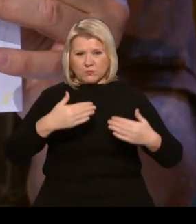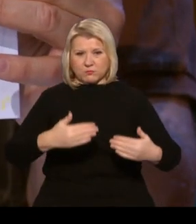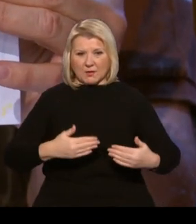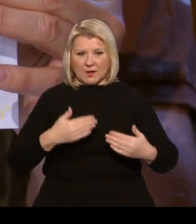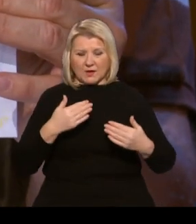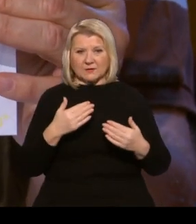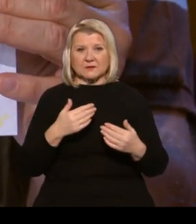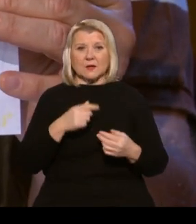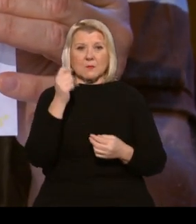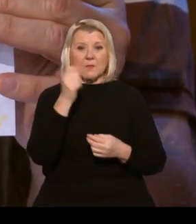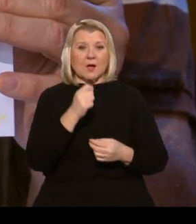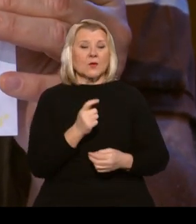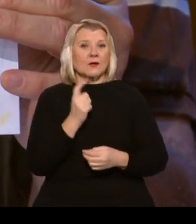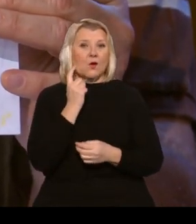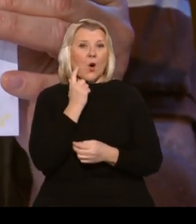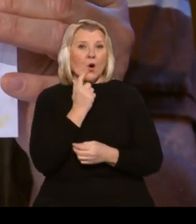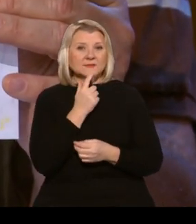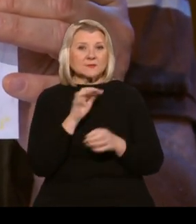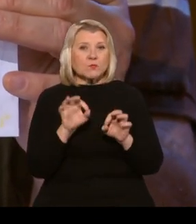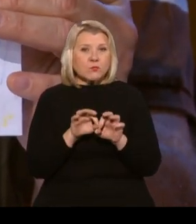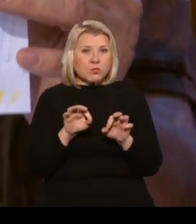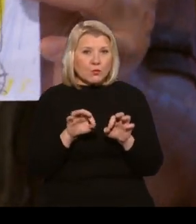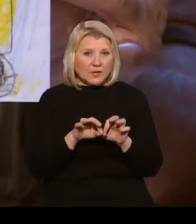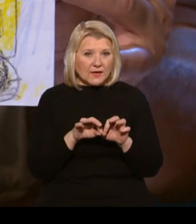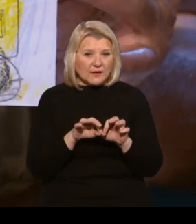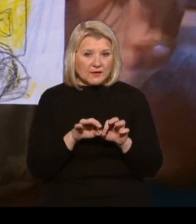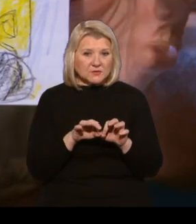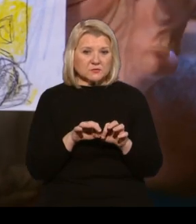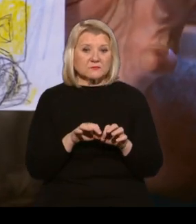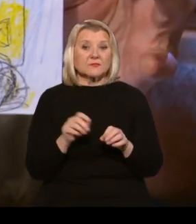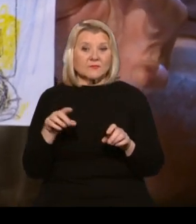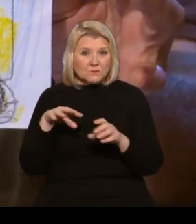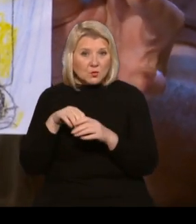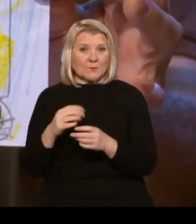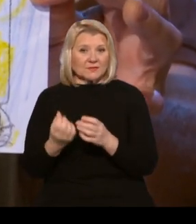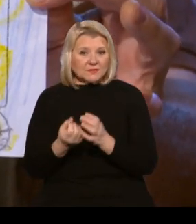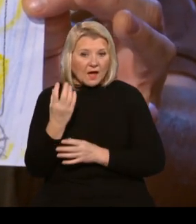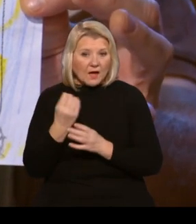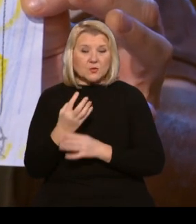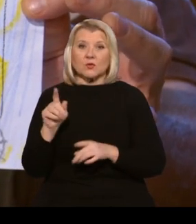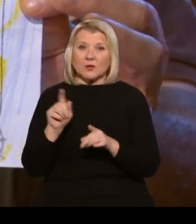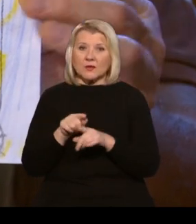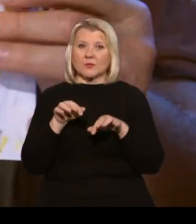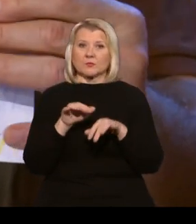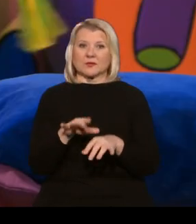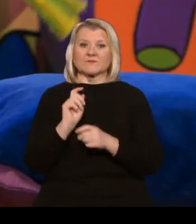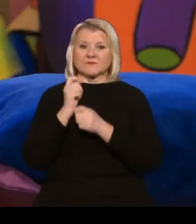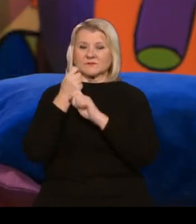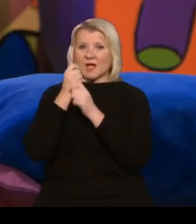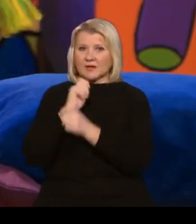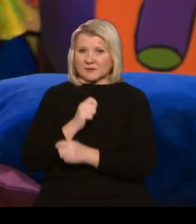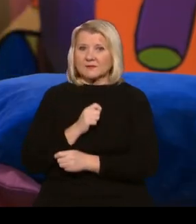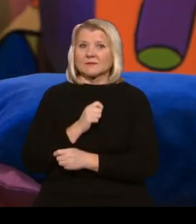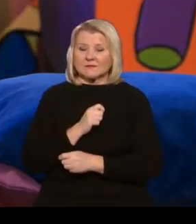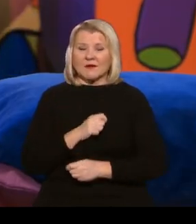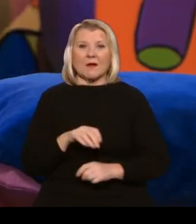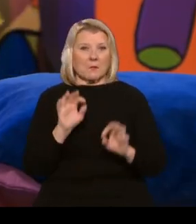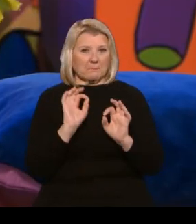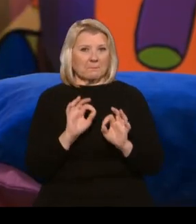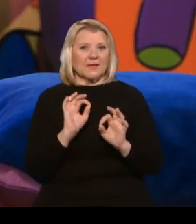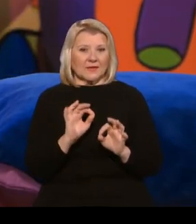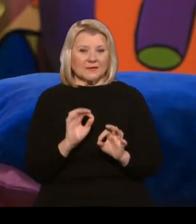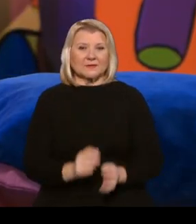Nakreslil Honzík Bureš. Traktor. A s Faninkou. Teda, no, výborně, Faninka, Honzíku.